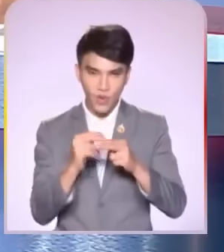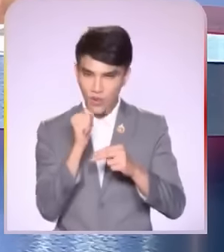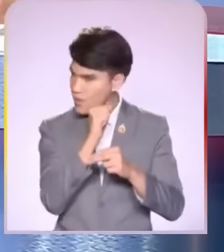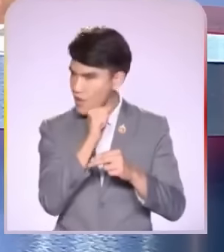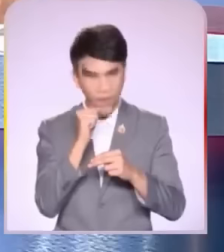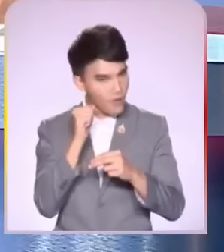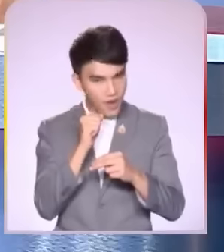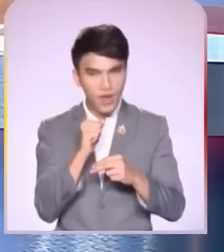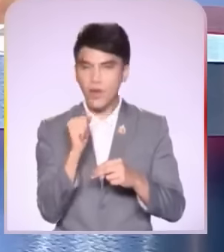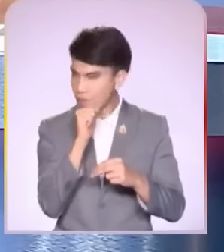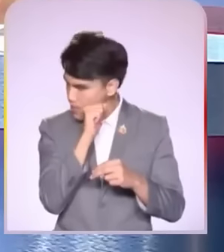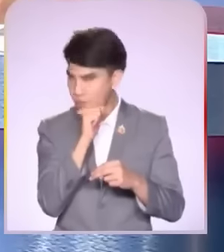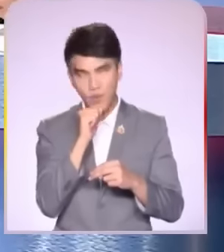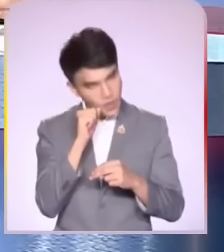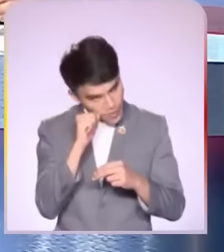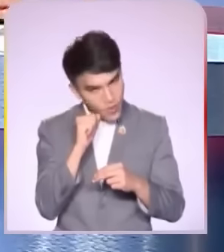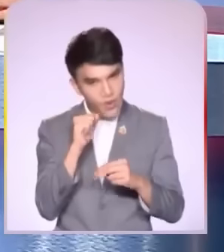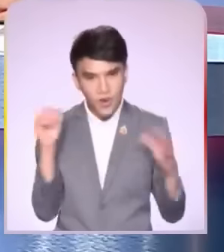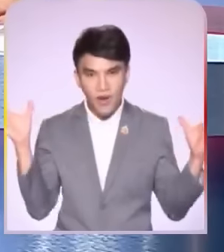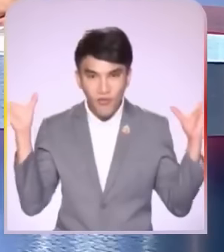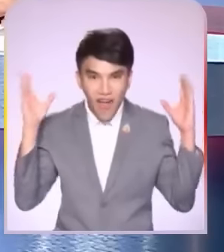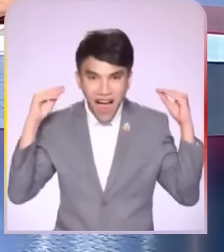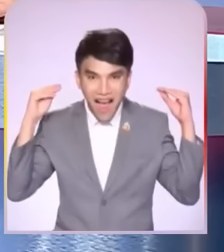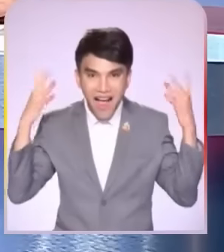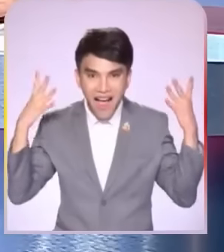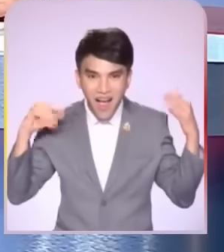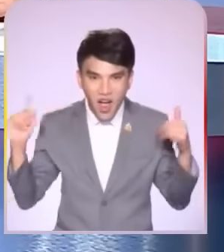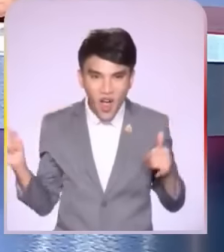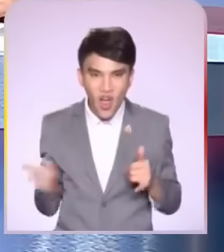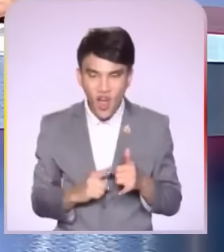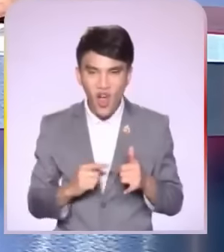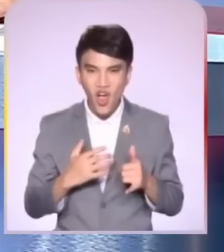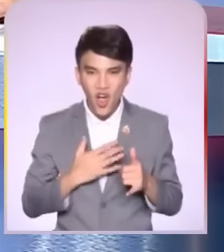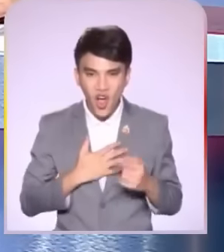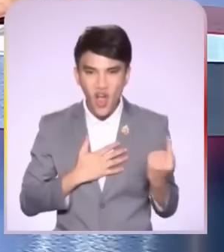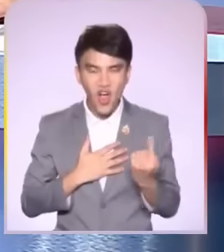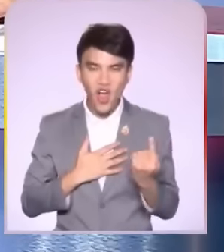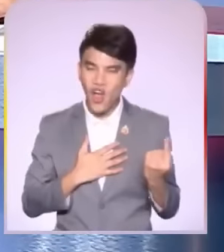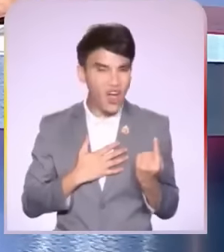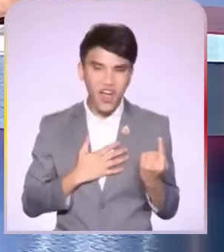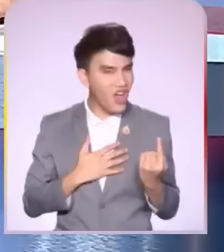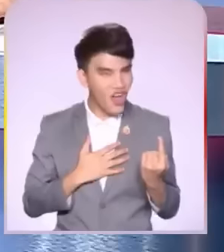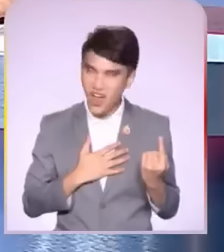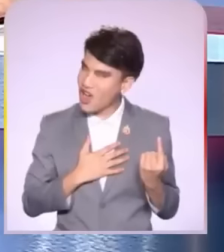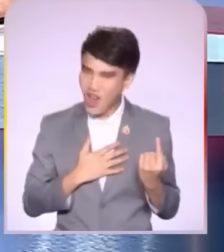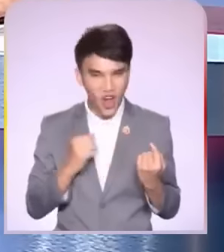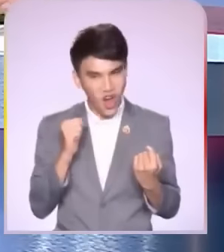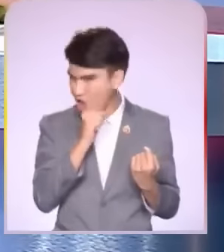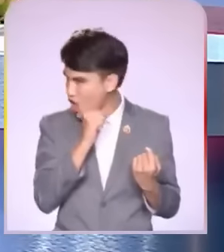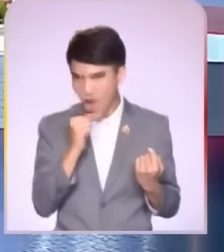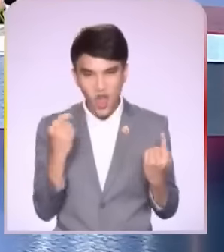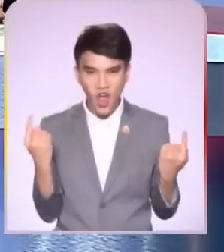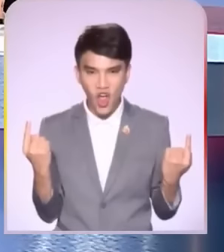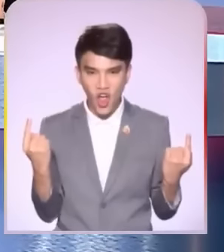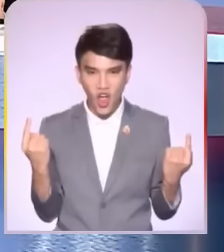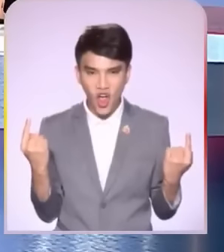งโทษผมใช่มั้ยครับ ใช่ลงโทษตัวเอง ในการฟังเขาร้องเพลงแล้วไม่ใช่แค่ลงโทษแค่คนเดียวนะร้อง2คนคือล